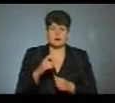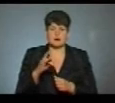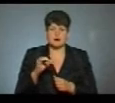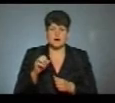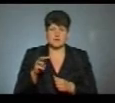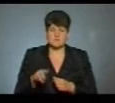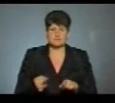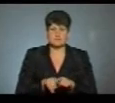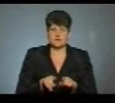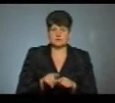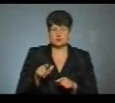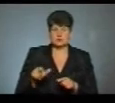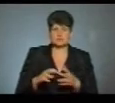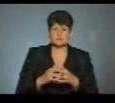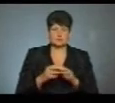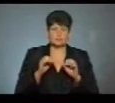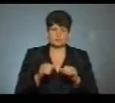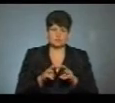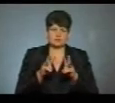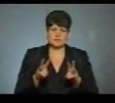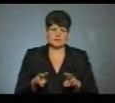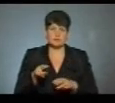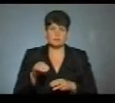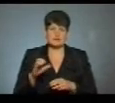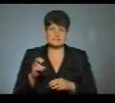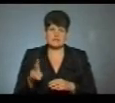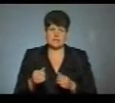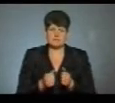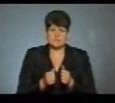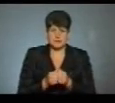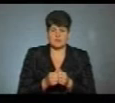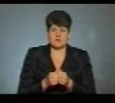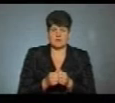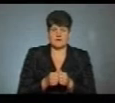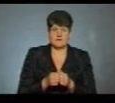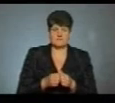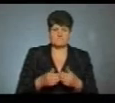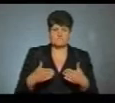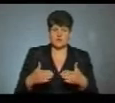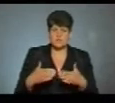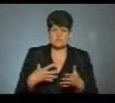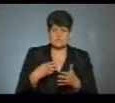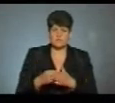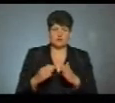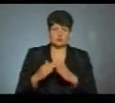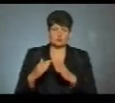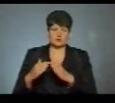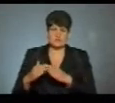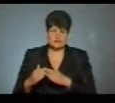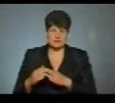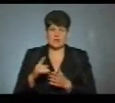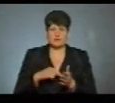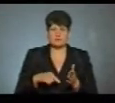Також жителі сіл та селищ зможуть посвятити паски біля воріт своїх будинків, а в містах запросять священників у пекарні,